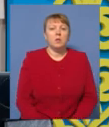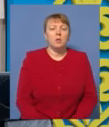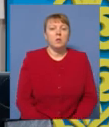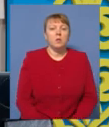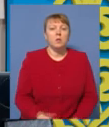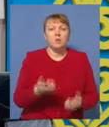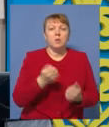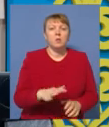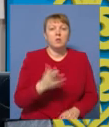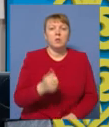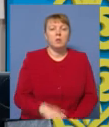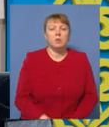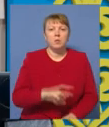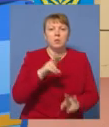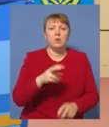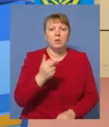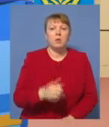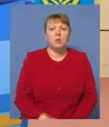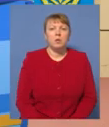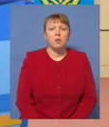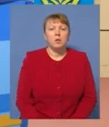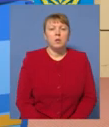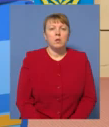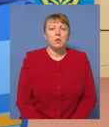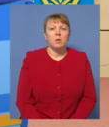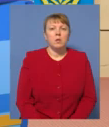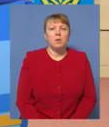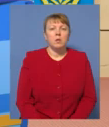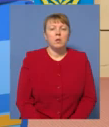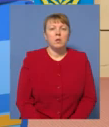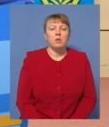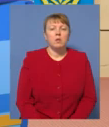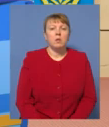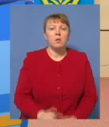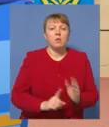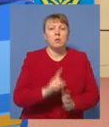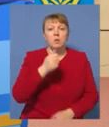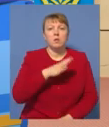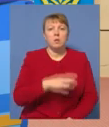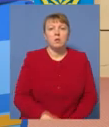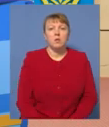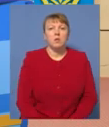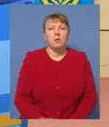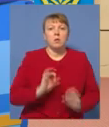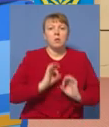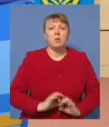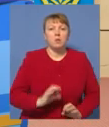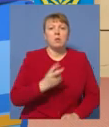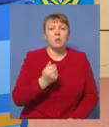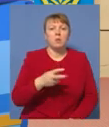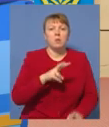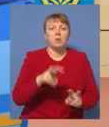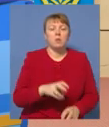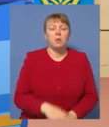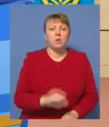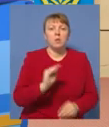Не принимаете, а проверяете. Да, мы проверяем. И хотел сказать, что с начала текущего года в прокуратуру уже для проверки